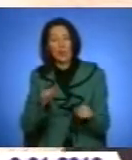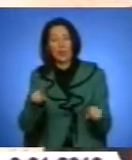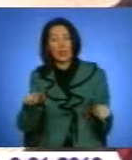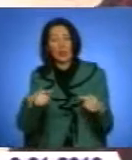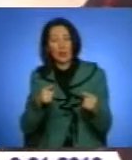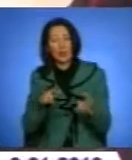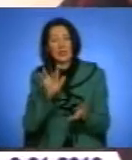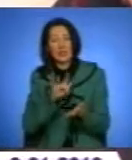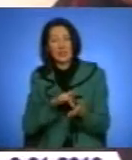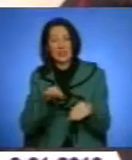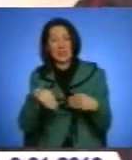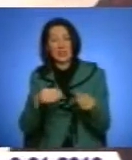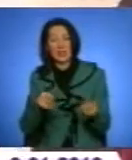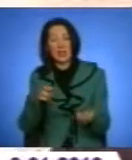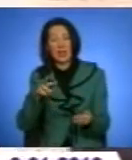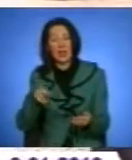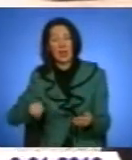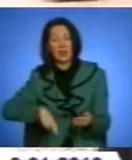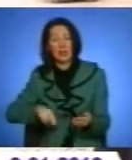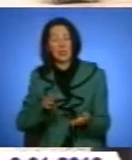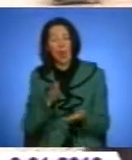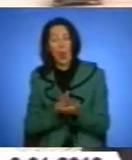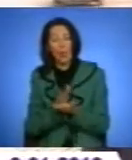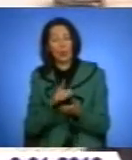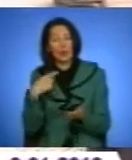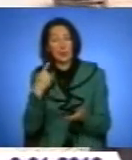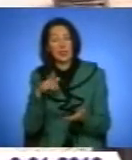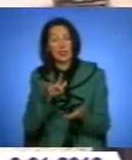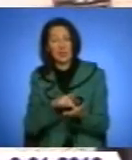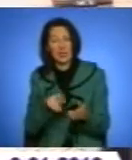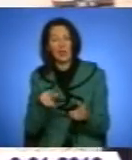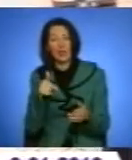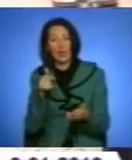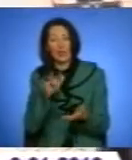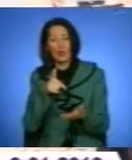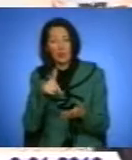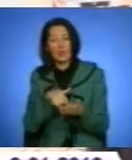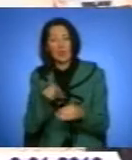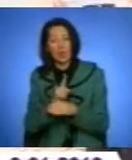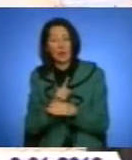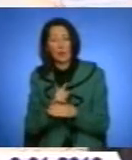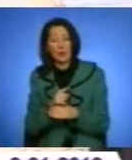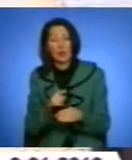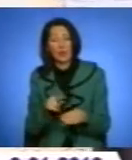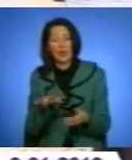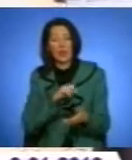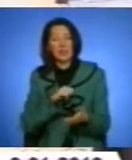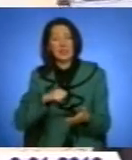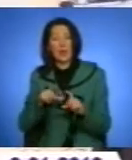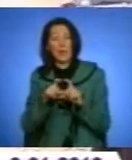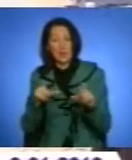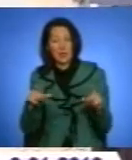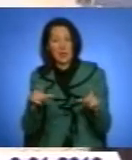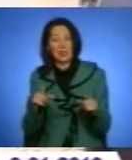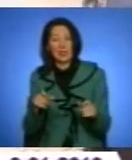надання адмінпослуг в обласних центрах, тобто і в місті Тернополі в тому числі. Ну, сам центр надання адмінпослуг –